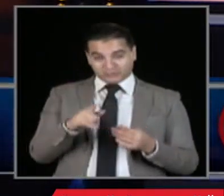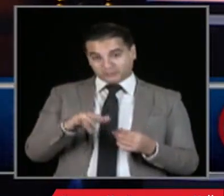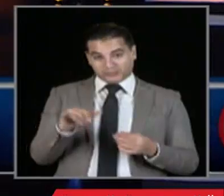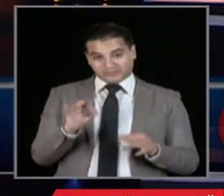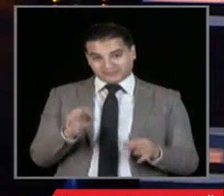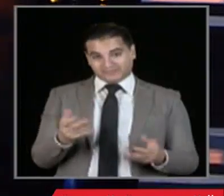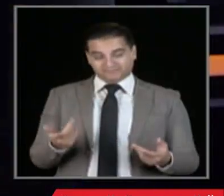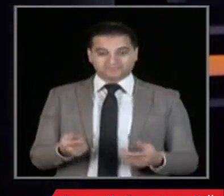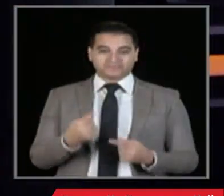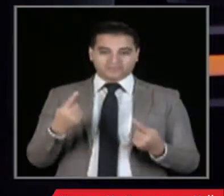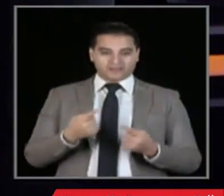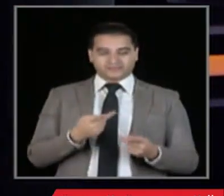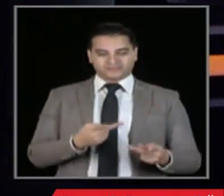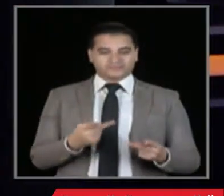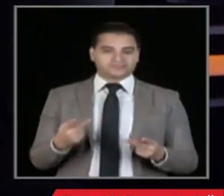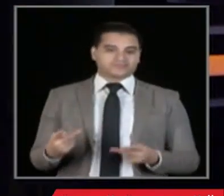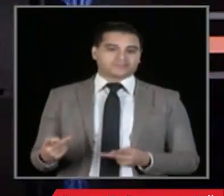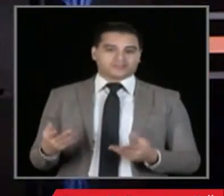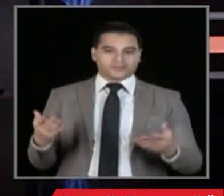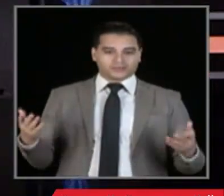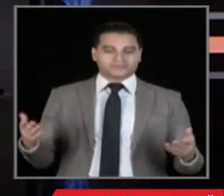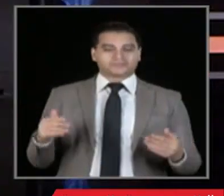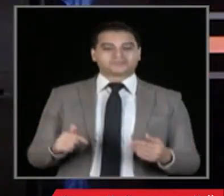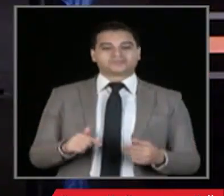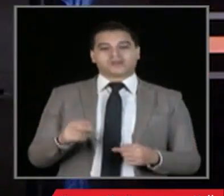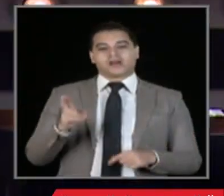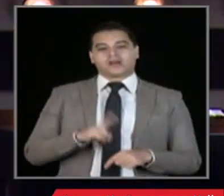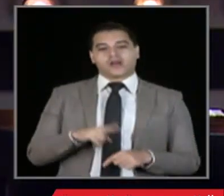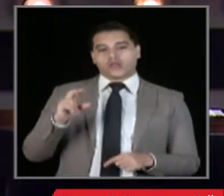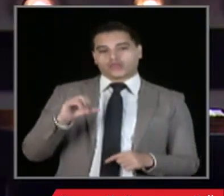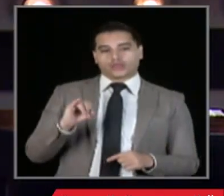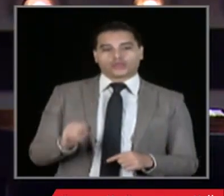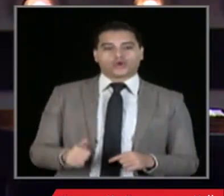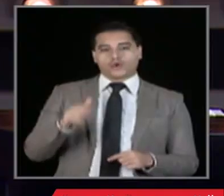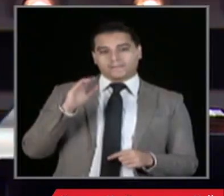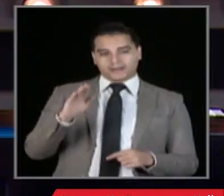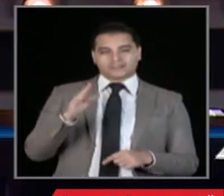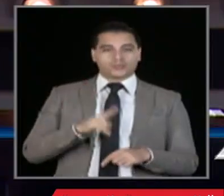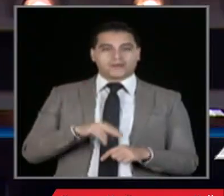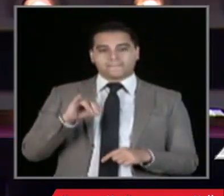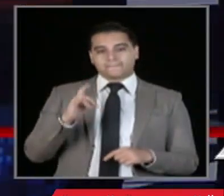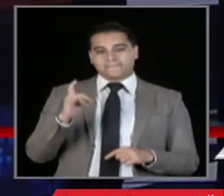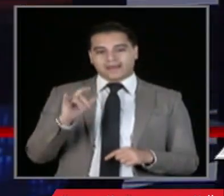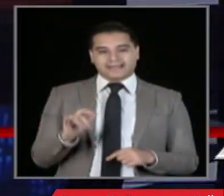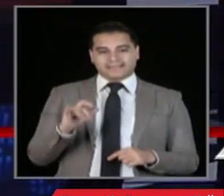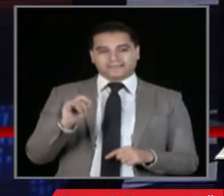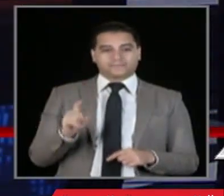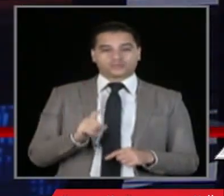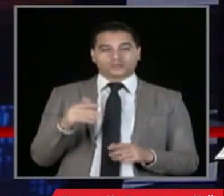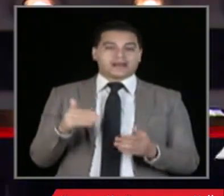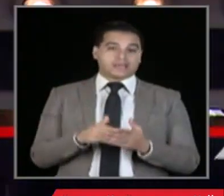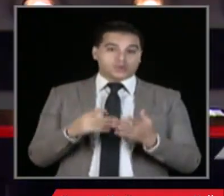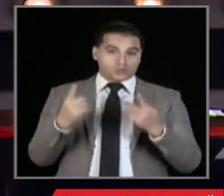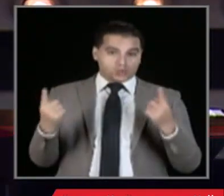تفضل توماس ومريم، مريم وتوماس. سؤال الأخير واحد لواحد، قدرات